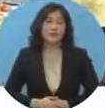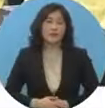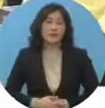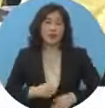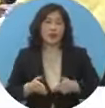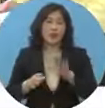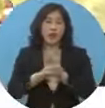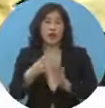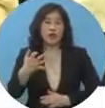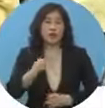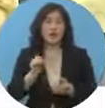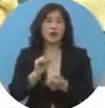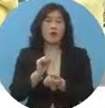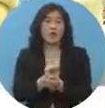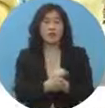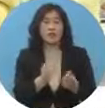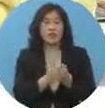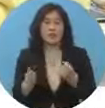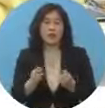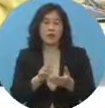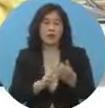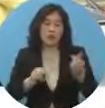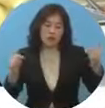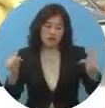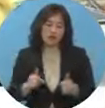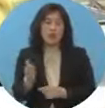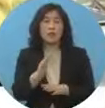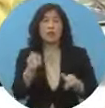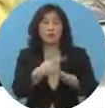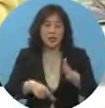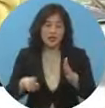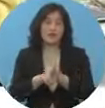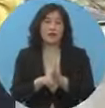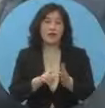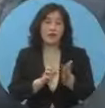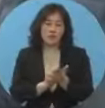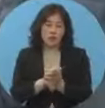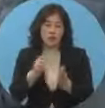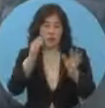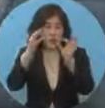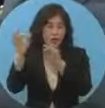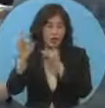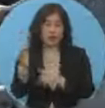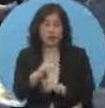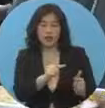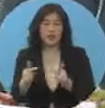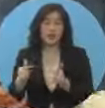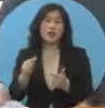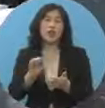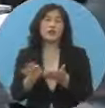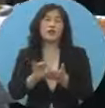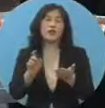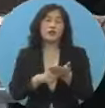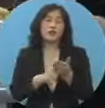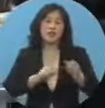전라남도가 코로나 7 확산으로 극심한 판매 부진에 시달리고 있는 어민들을 위해 전복 광어 등 수산물 소비 촉진에 적극